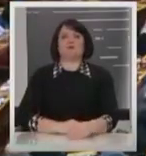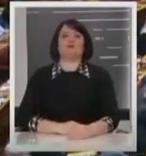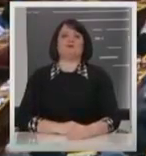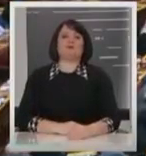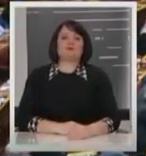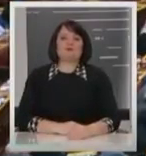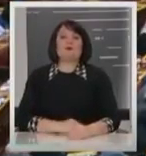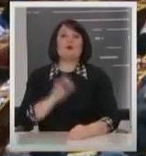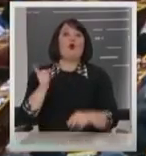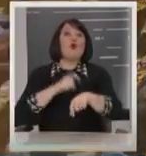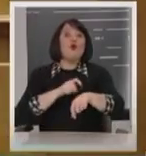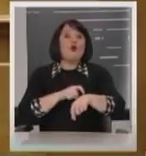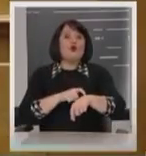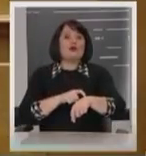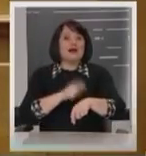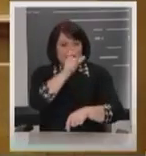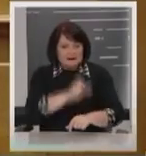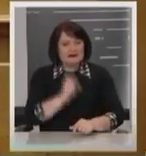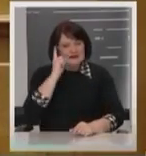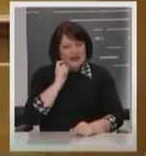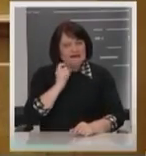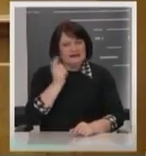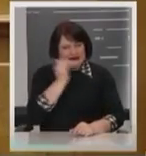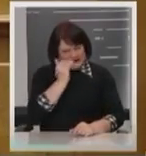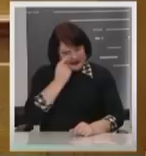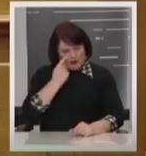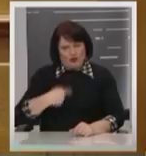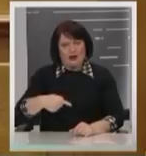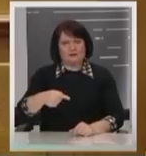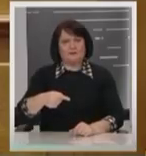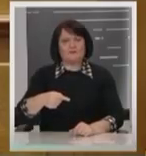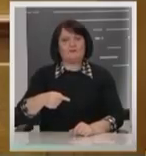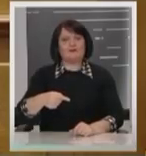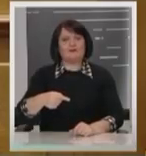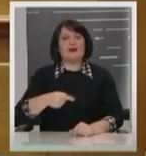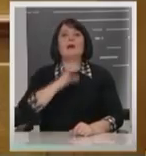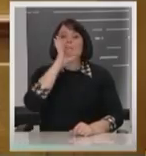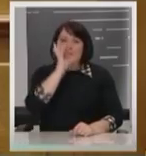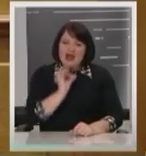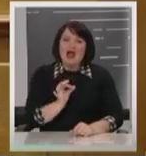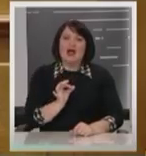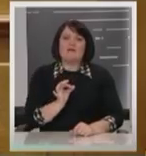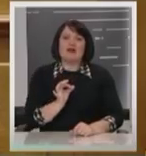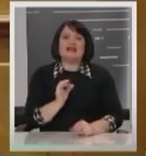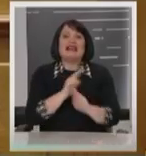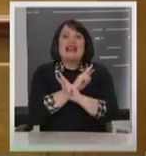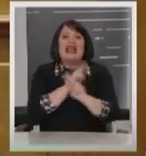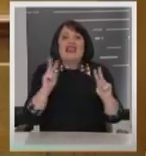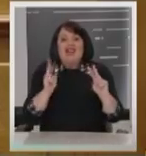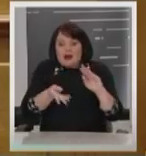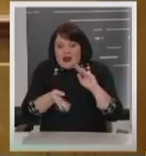Και όταν έρθει η ώρα, το ξέρετε κι εσείς, δεν αργεί, θα υπάρξει πράγματι καθαρή έξοδος.